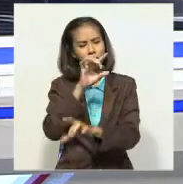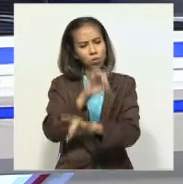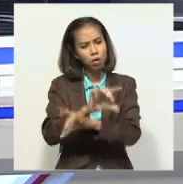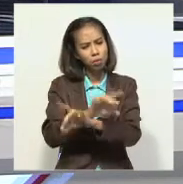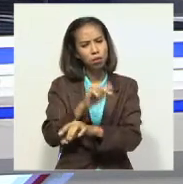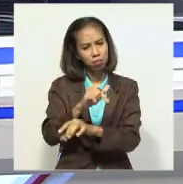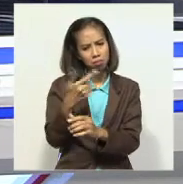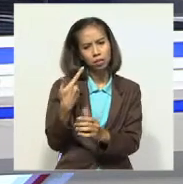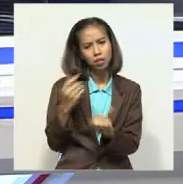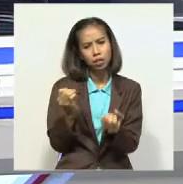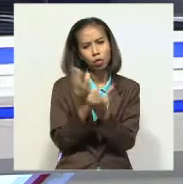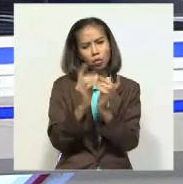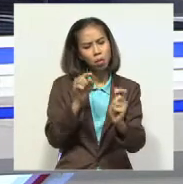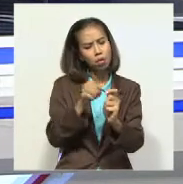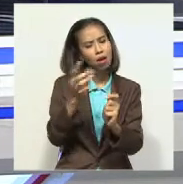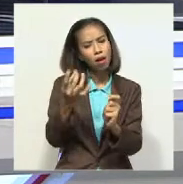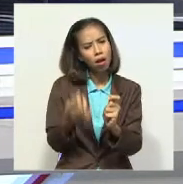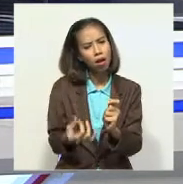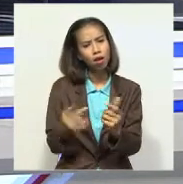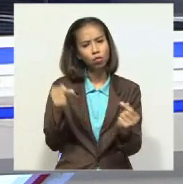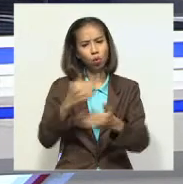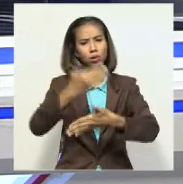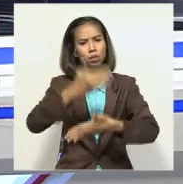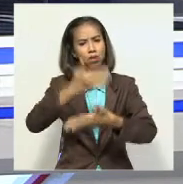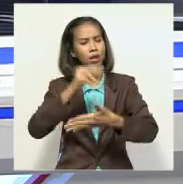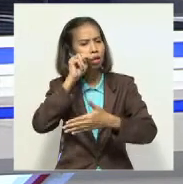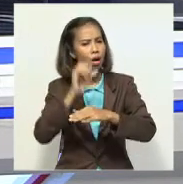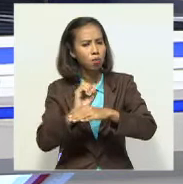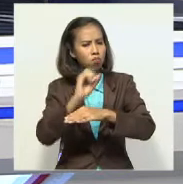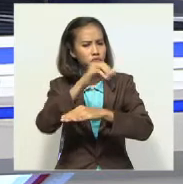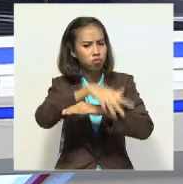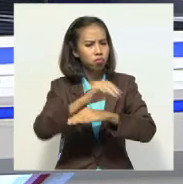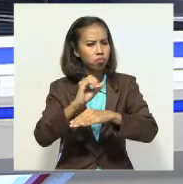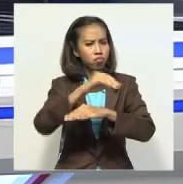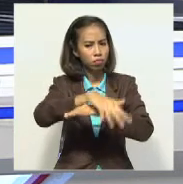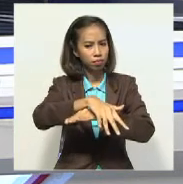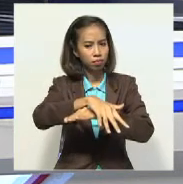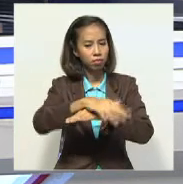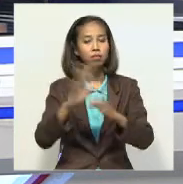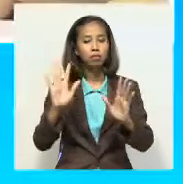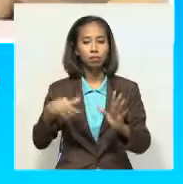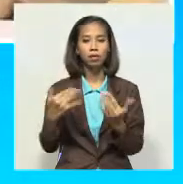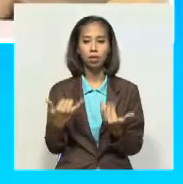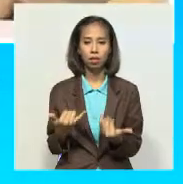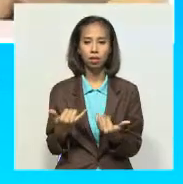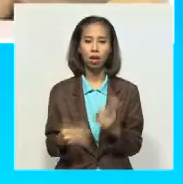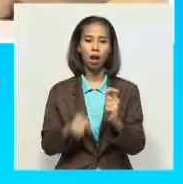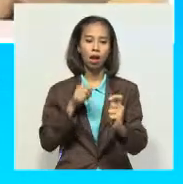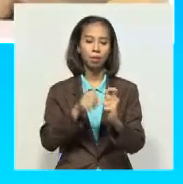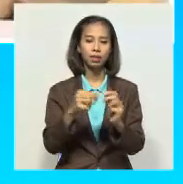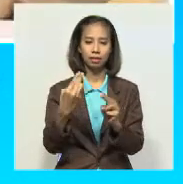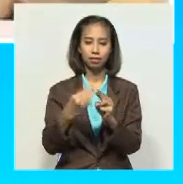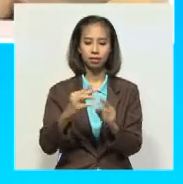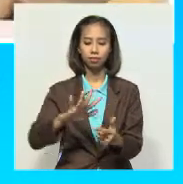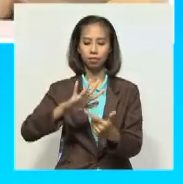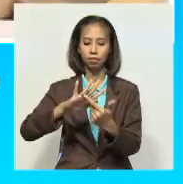นนี้ได้รับผลกระทบบ้างจากน้ำที่ล้นจากสปิลเวย์ของเขื่อนแก่งกระจานบ้างคะ ค่ะก็อำเภอแรกก็คืออำเภอแก่งกระจานนะคะ